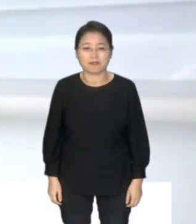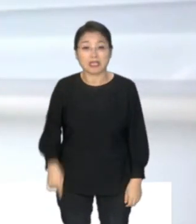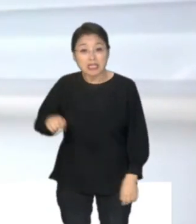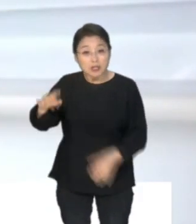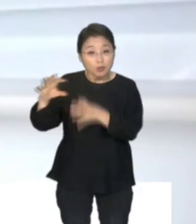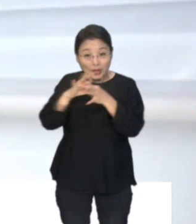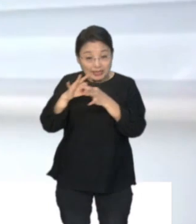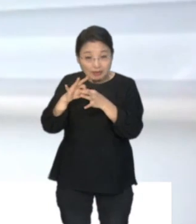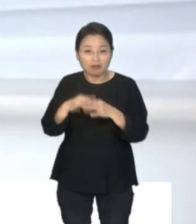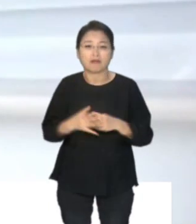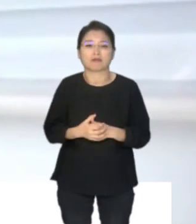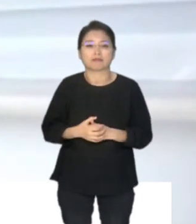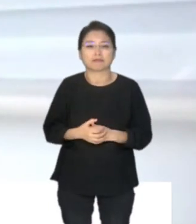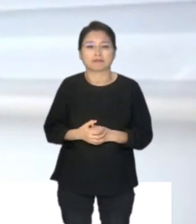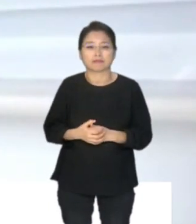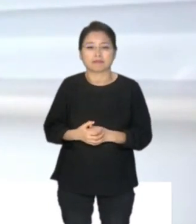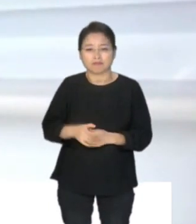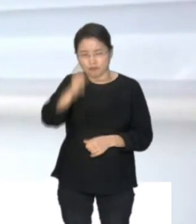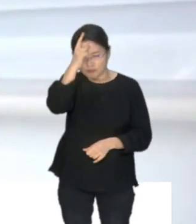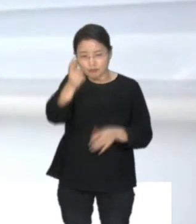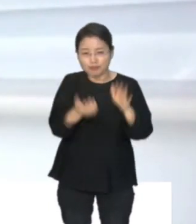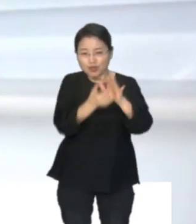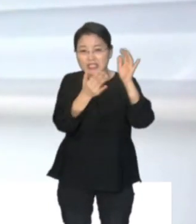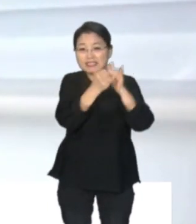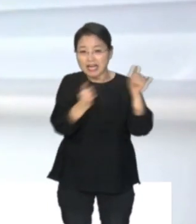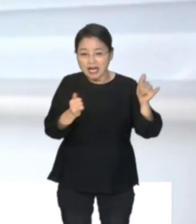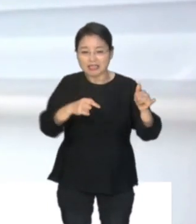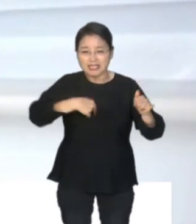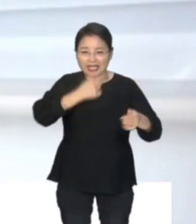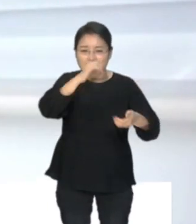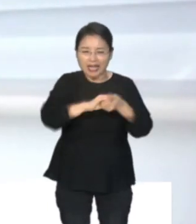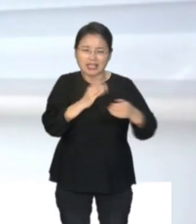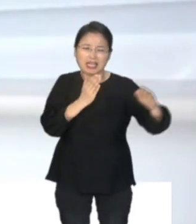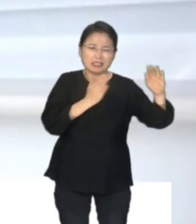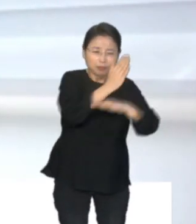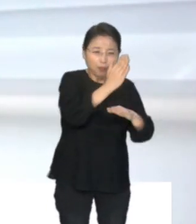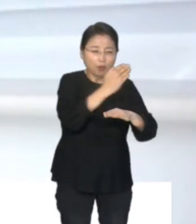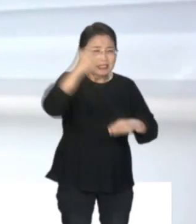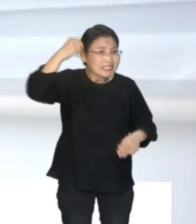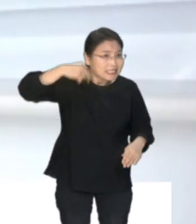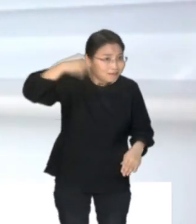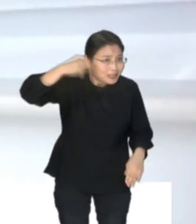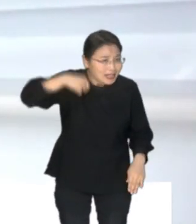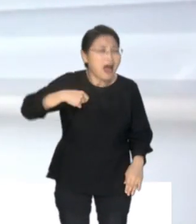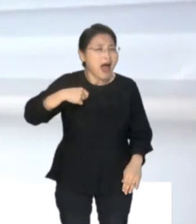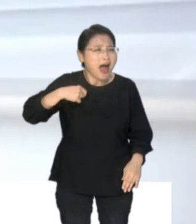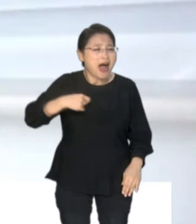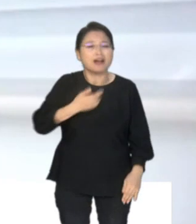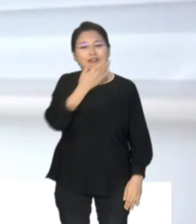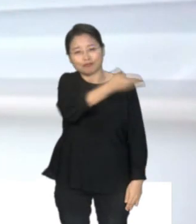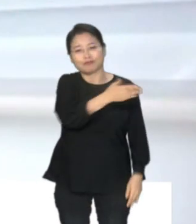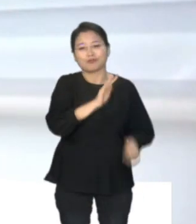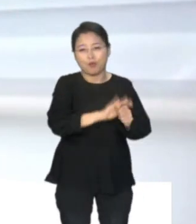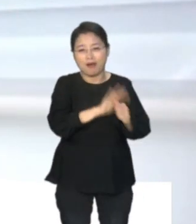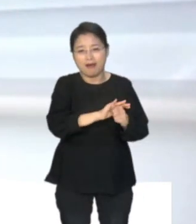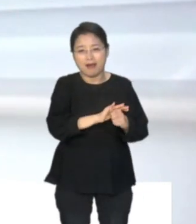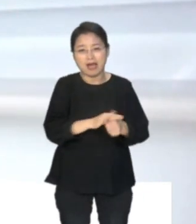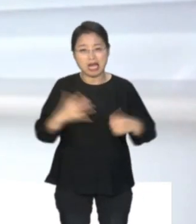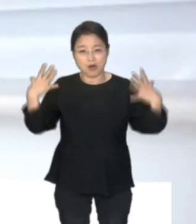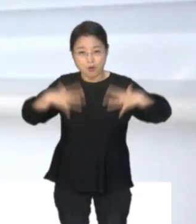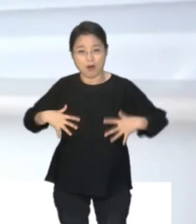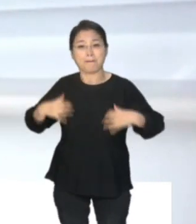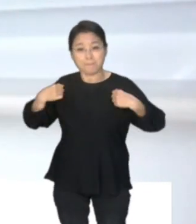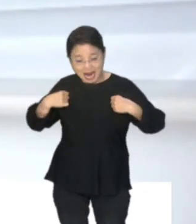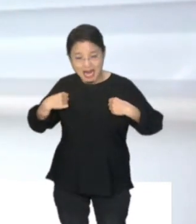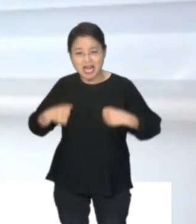이를 통해서 이 엘리트 선수들이 본인의 한계를 극복하는 것을 느껴보게 할 예정이고요. 이렇게 로봇 슈트를